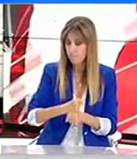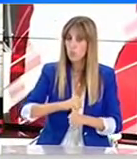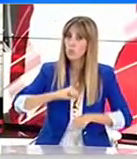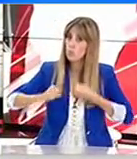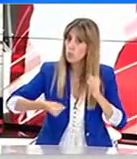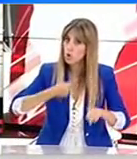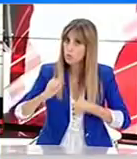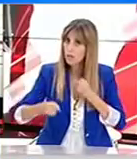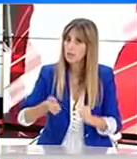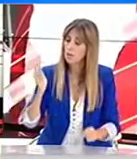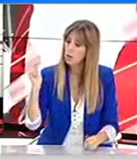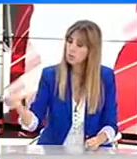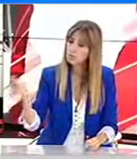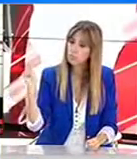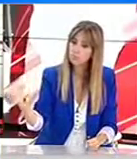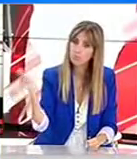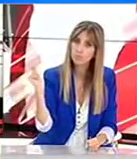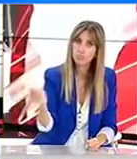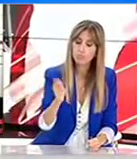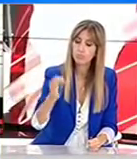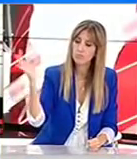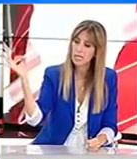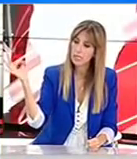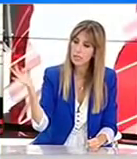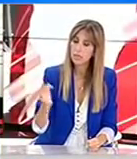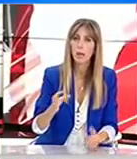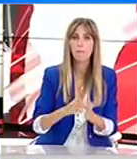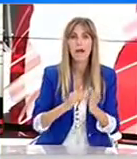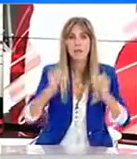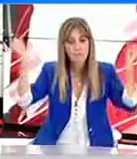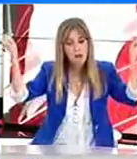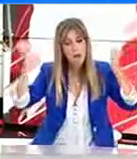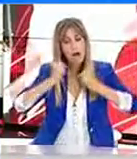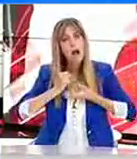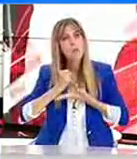Οι αγρότες γνωρίζουν ότι πληρώνονται στην ώρα τους τις αποζημιώσεις.